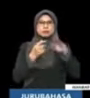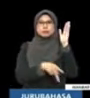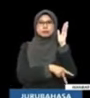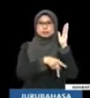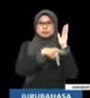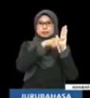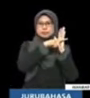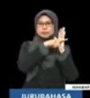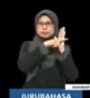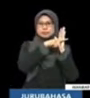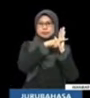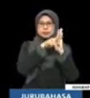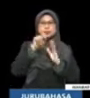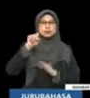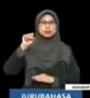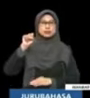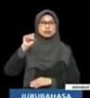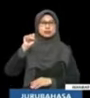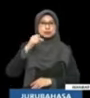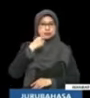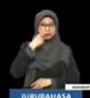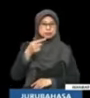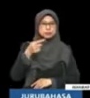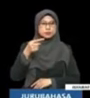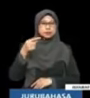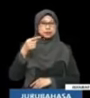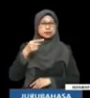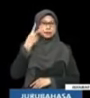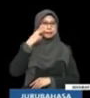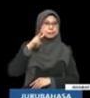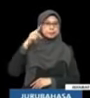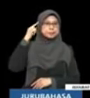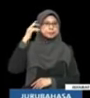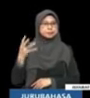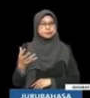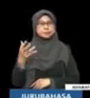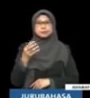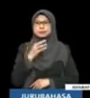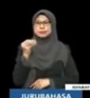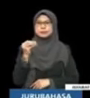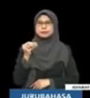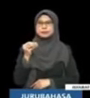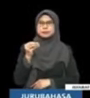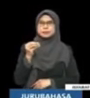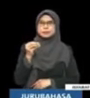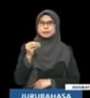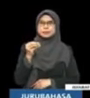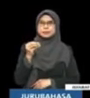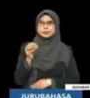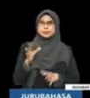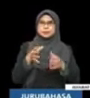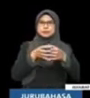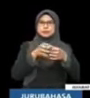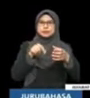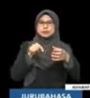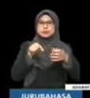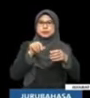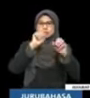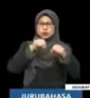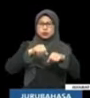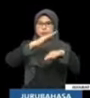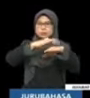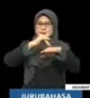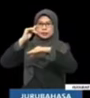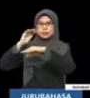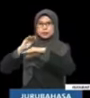Parlimen, Tan Sri ada menyebut dan memberikan pandangan supaya select committee itu di antaranya